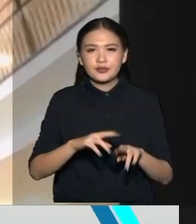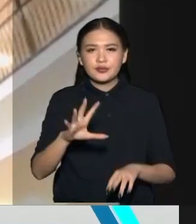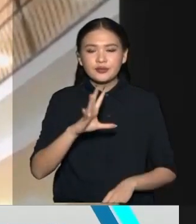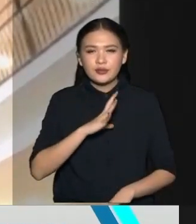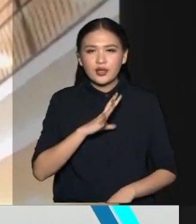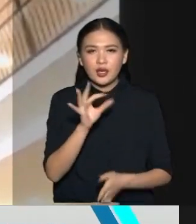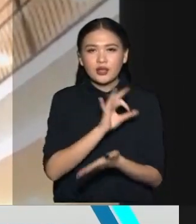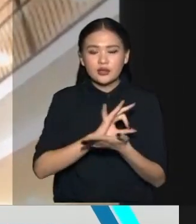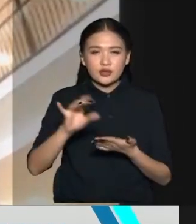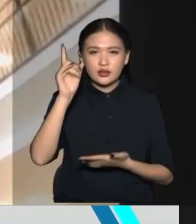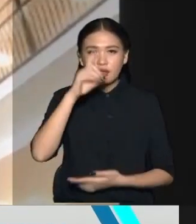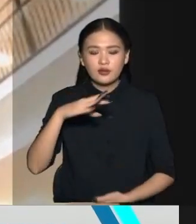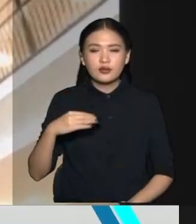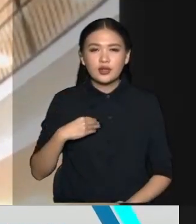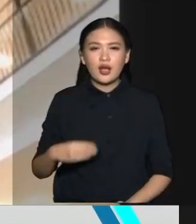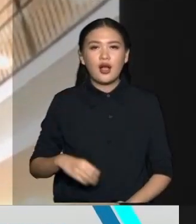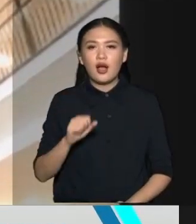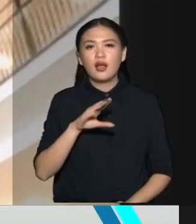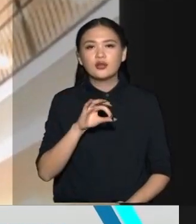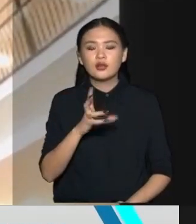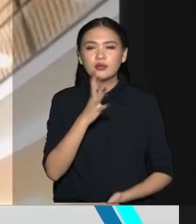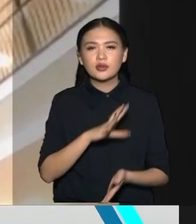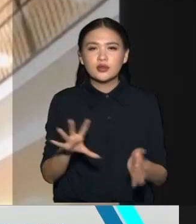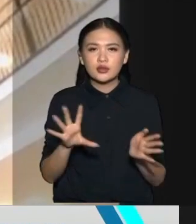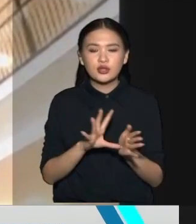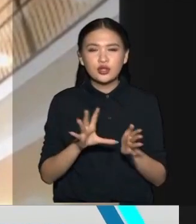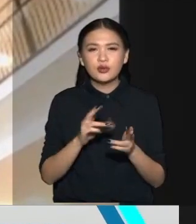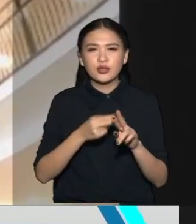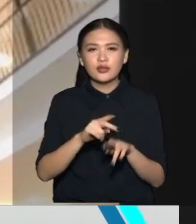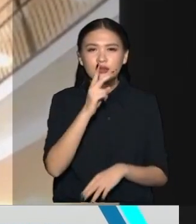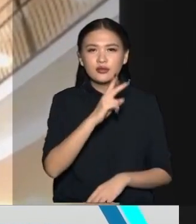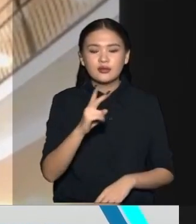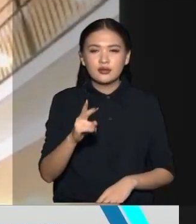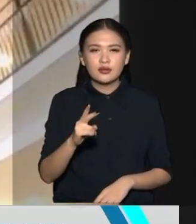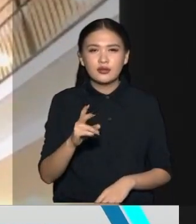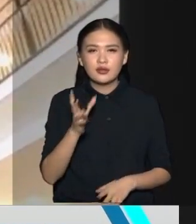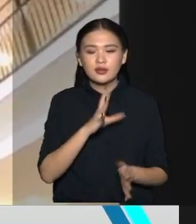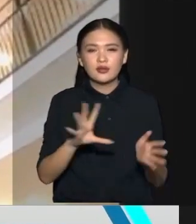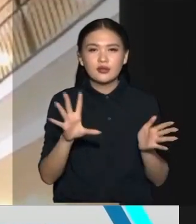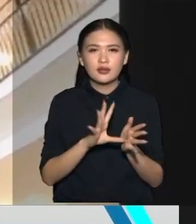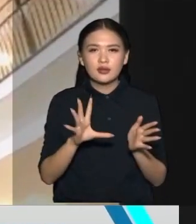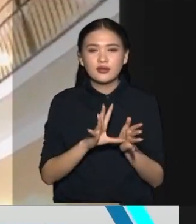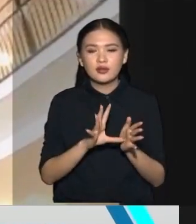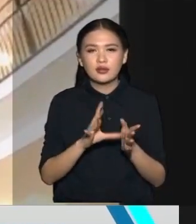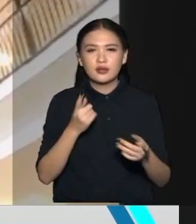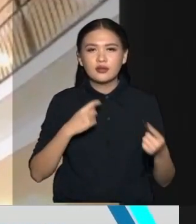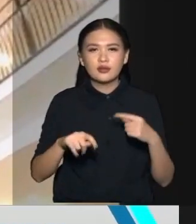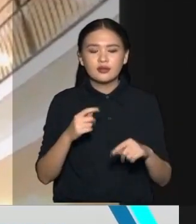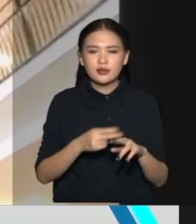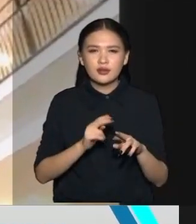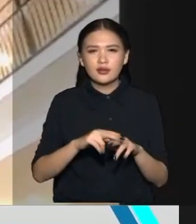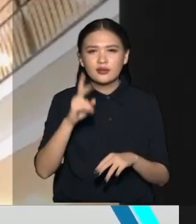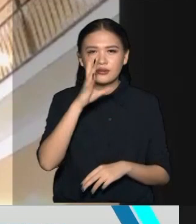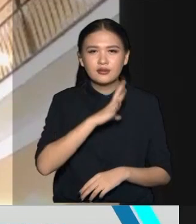білесіздер, Францияда атом энергетикасы, атом энергетикасын өндіру, шығару,